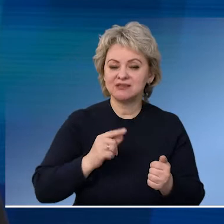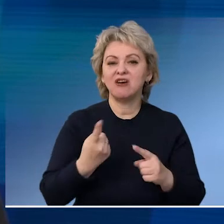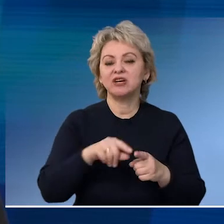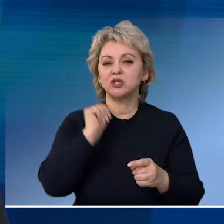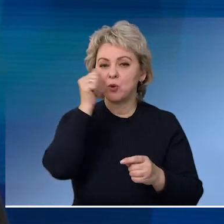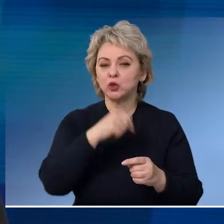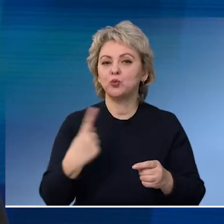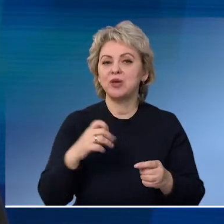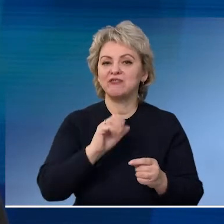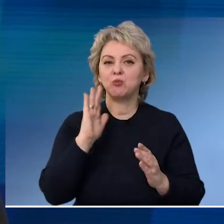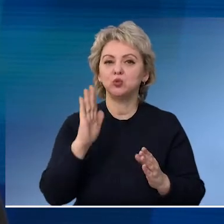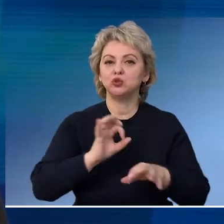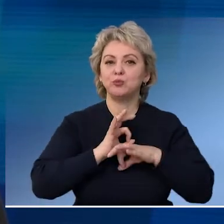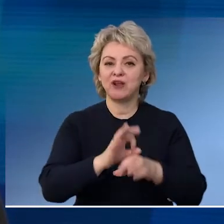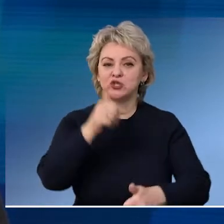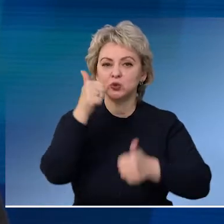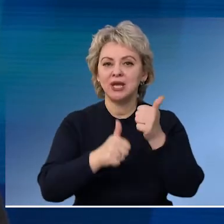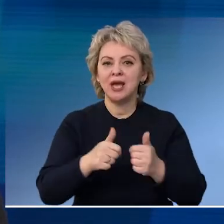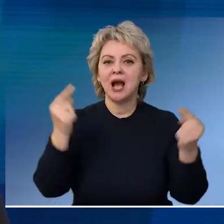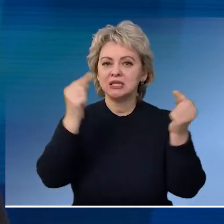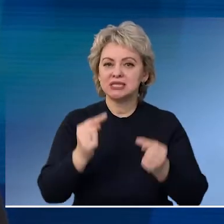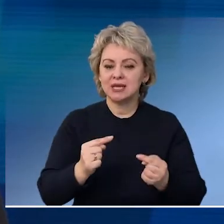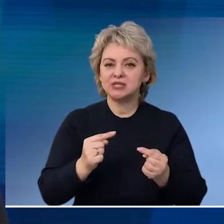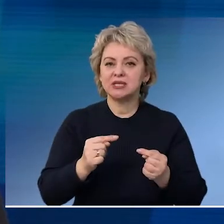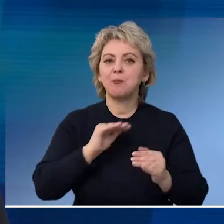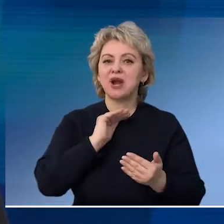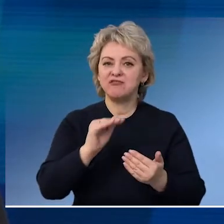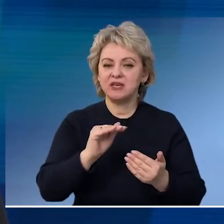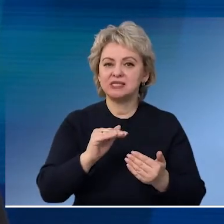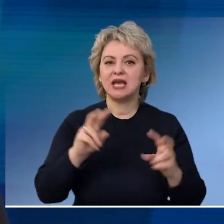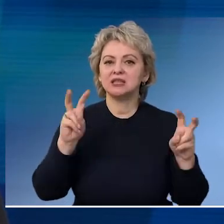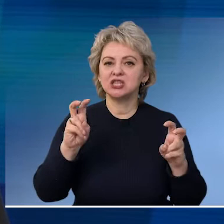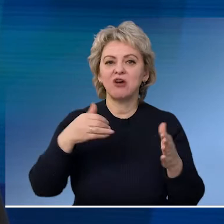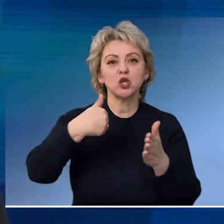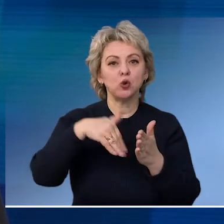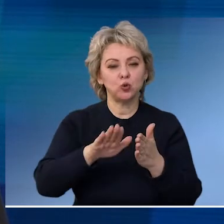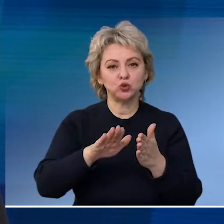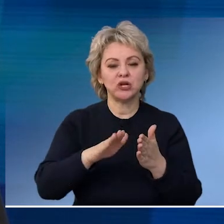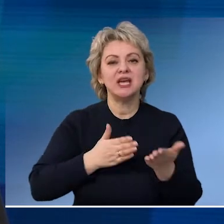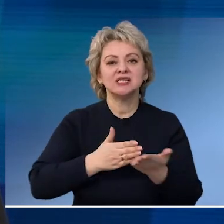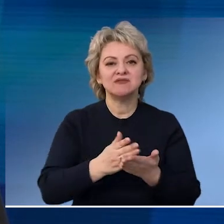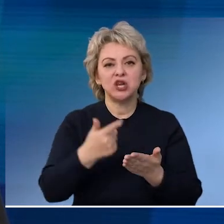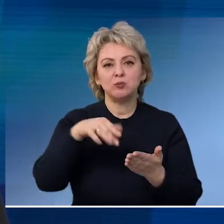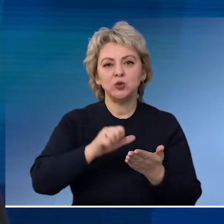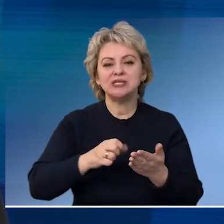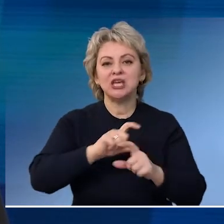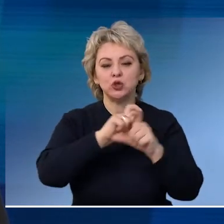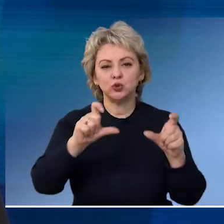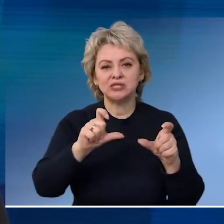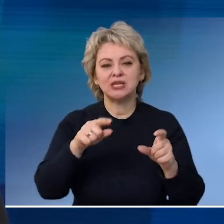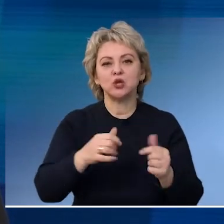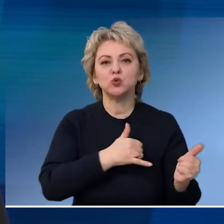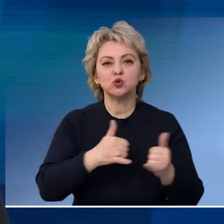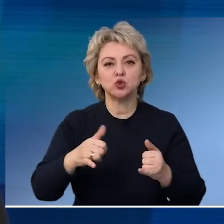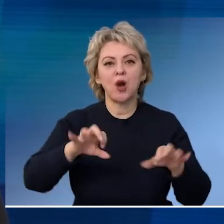мастерства. В этом году впервые будет проведен конкурс концепций профессий, название лучшего в сфере бьюти-индустрии,